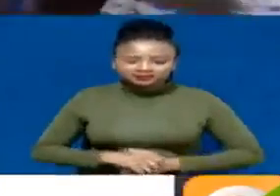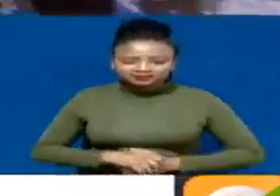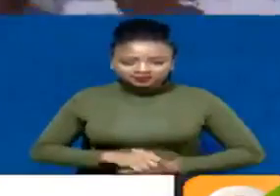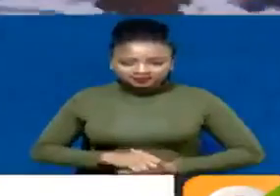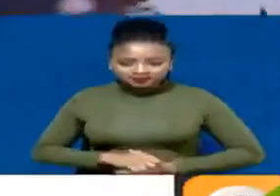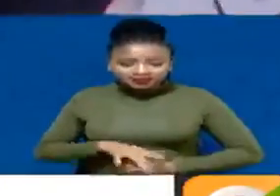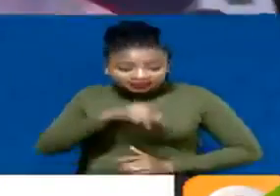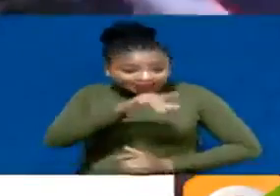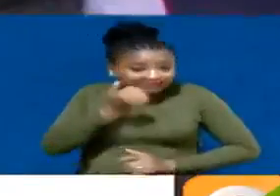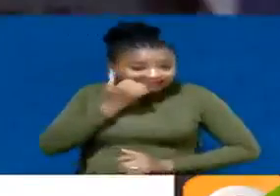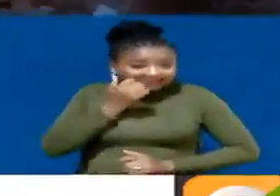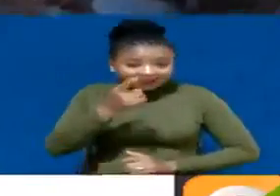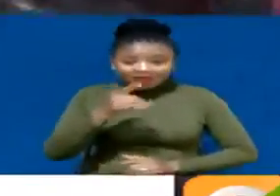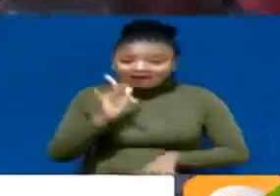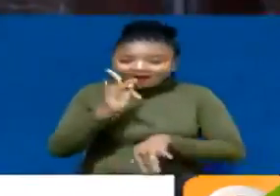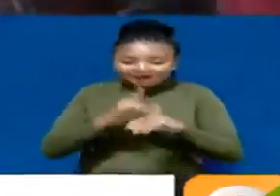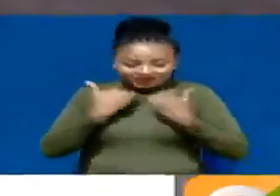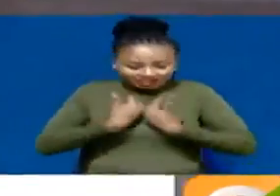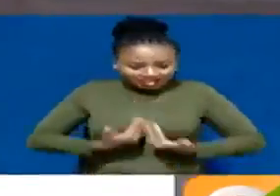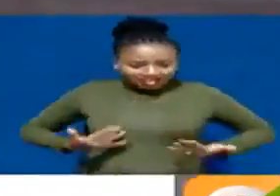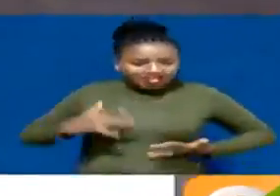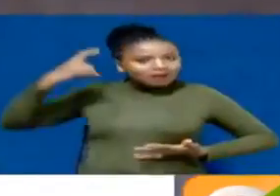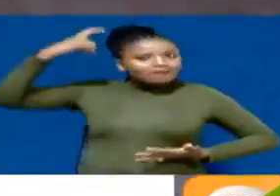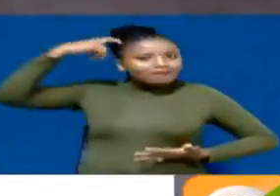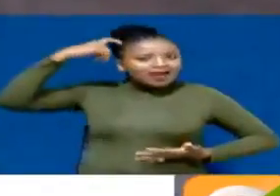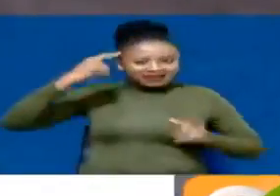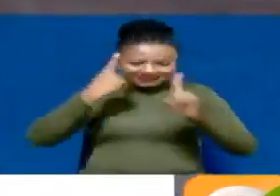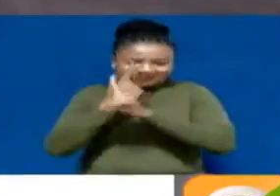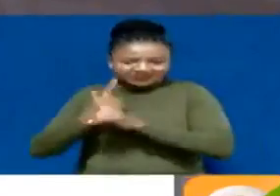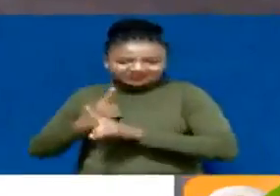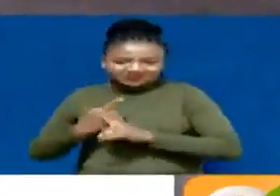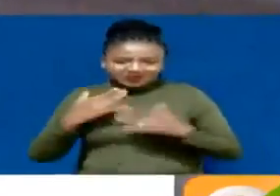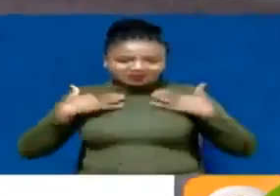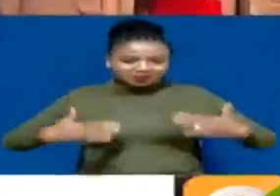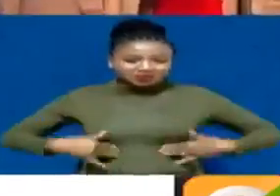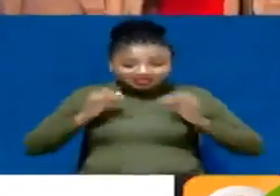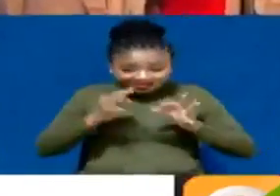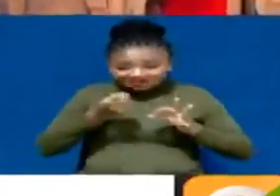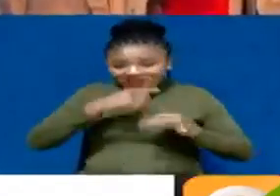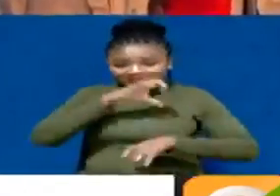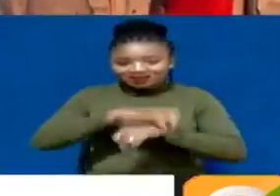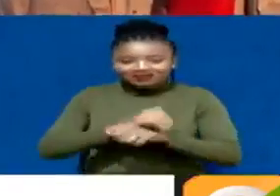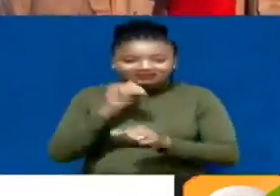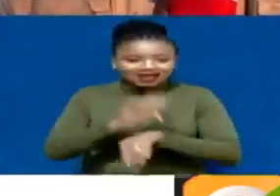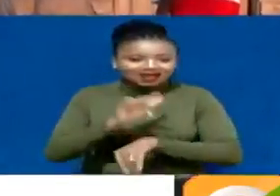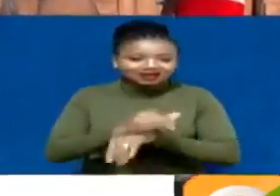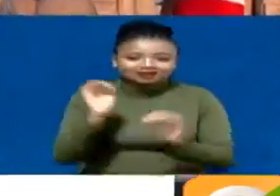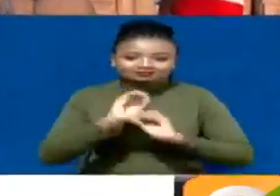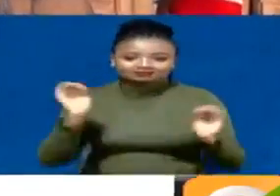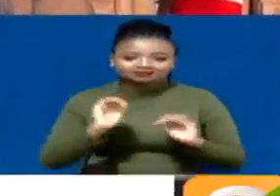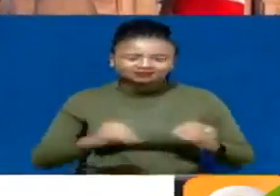Ugonjwa ambao unaweza kuathiri mapafu, ubongo na sehemu zingine za mwili isipotibiwa mapema.